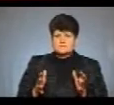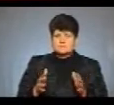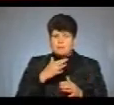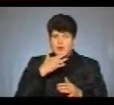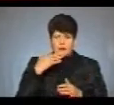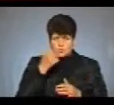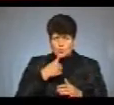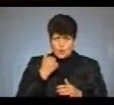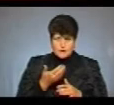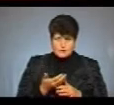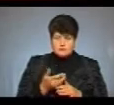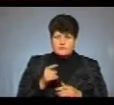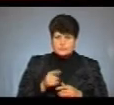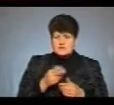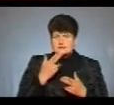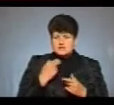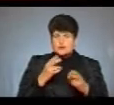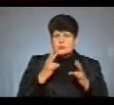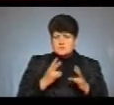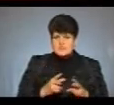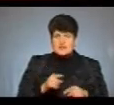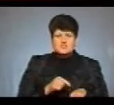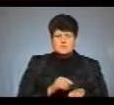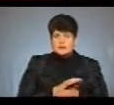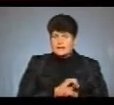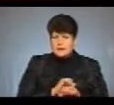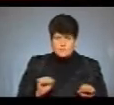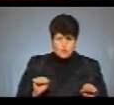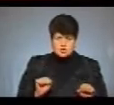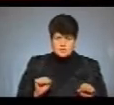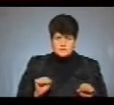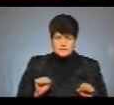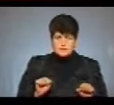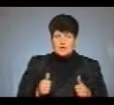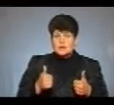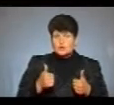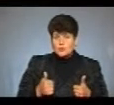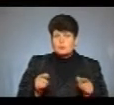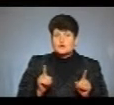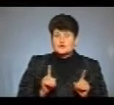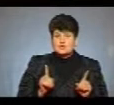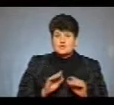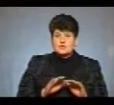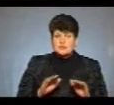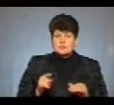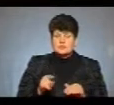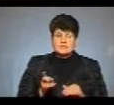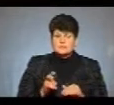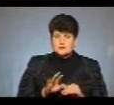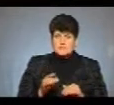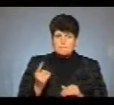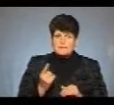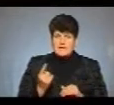багато років, вони, звичайно, небезпечні, їх чіпати не можна. І добре, що діти до них не добралися, як кажуть,